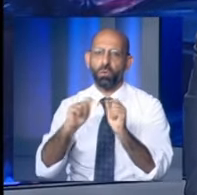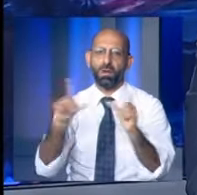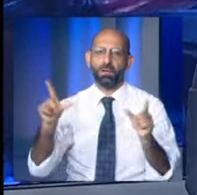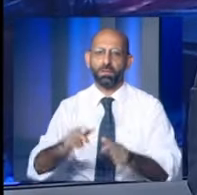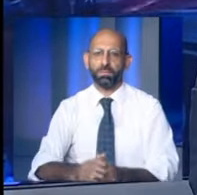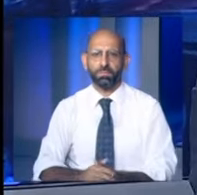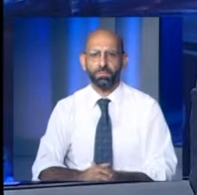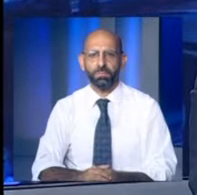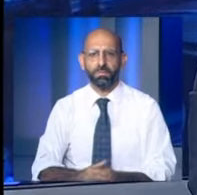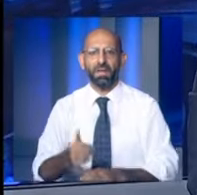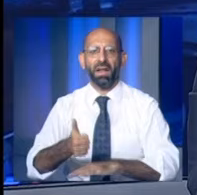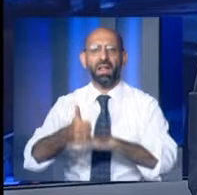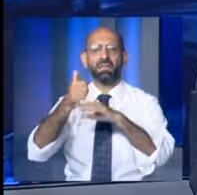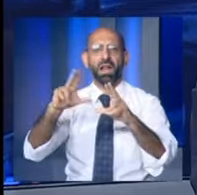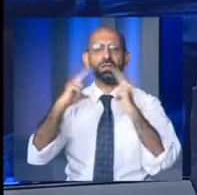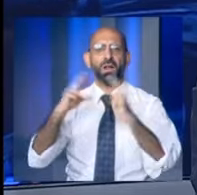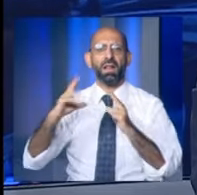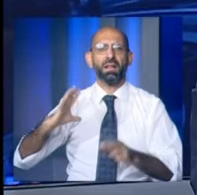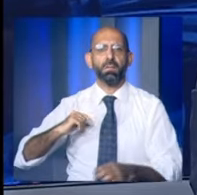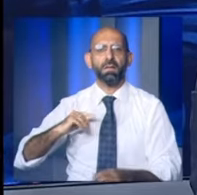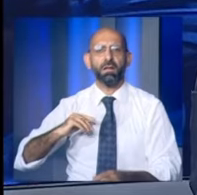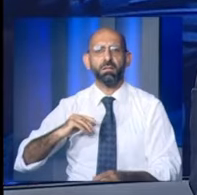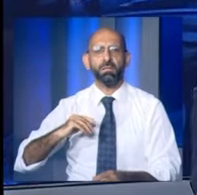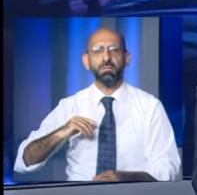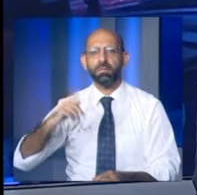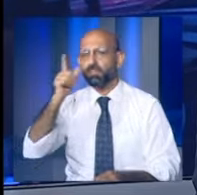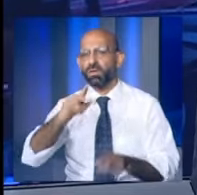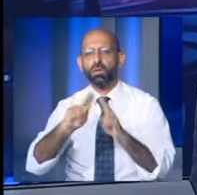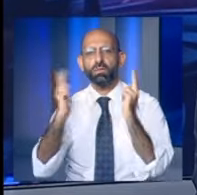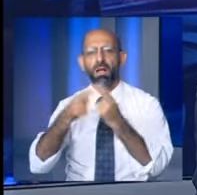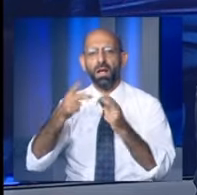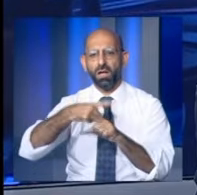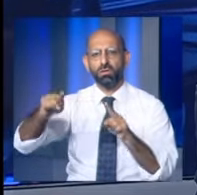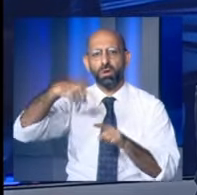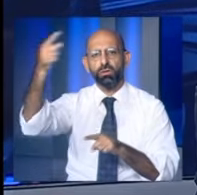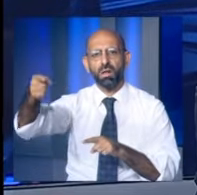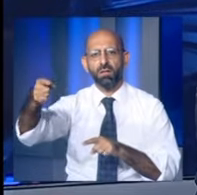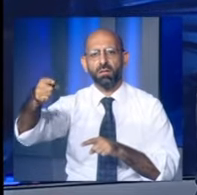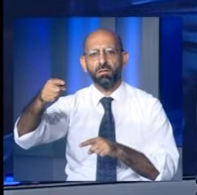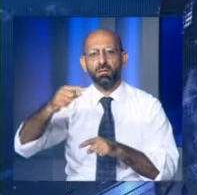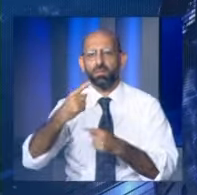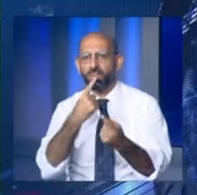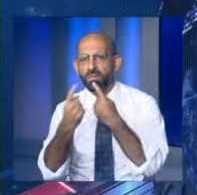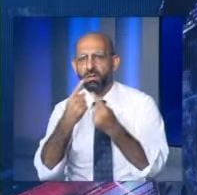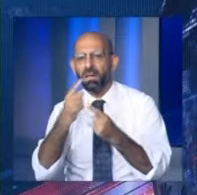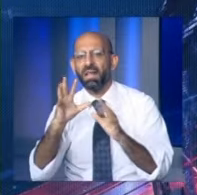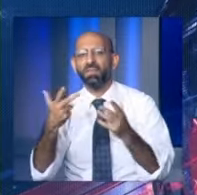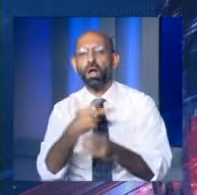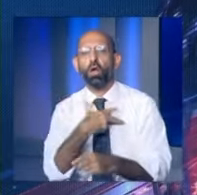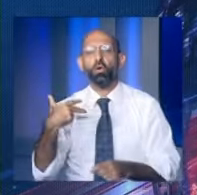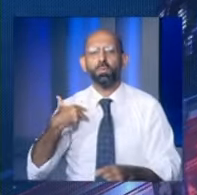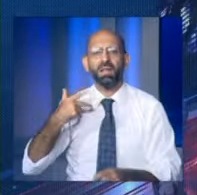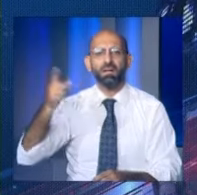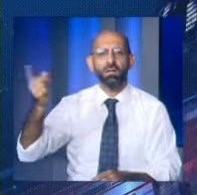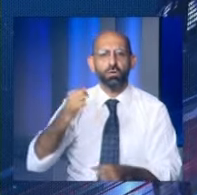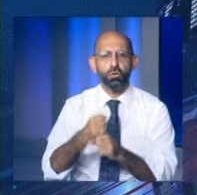علينا. أكد رئيس اللجنة النيابية لهيئة الطوارئ النائب سجيع عطية أن اجتماعا سيعقد الأسبوع المقبل للتداول